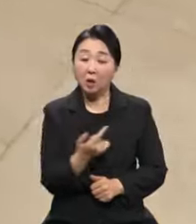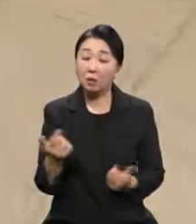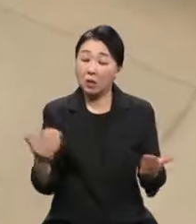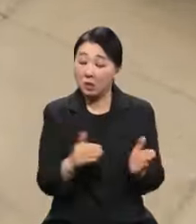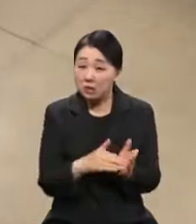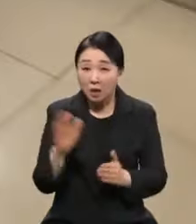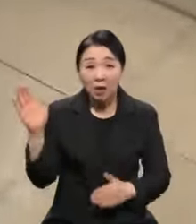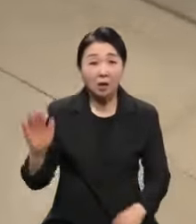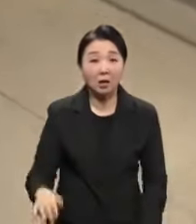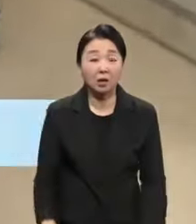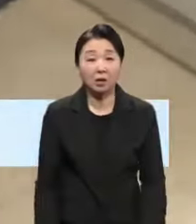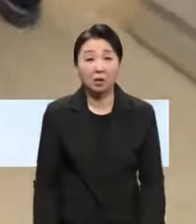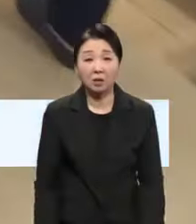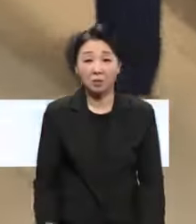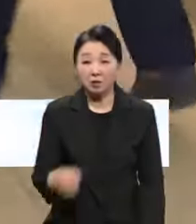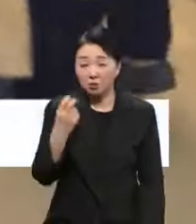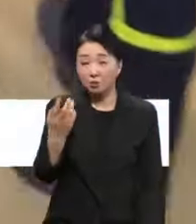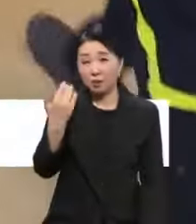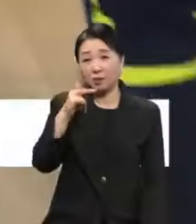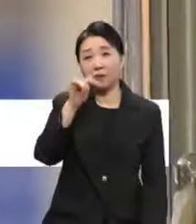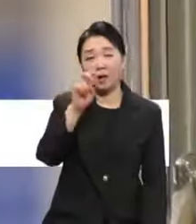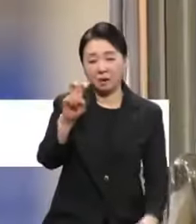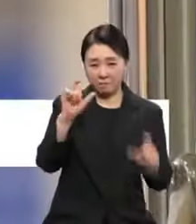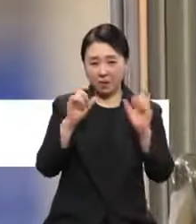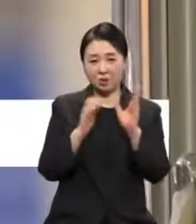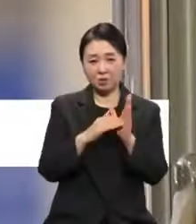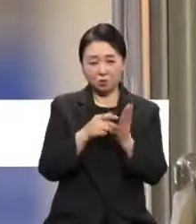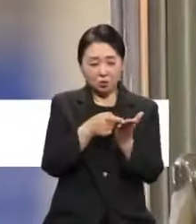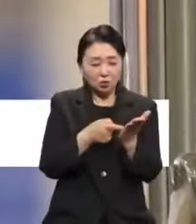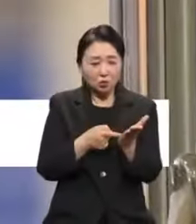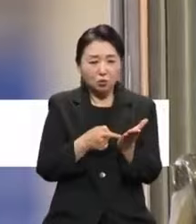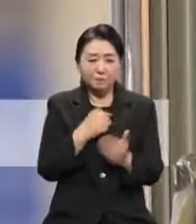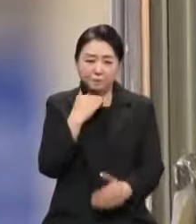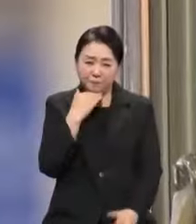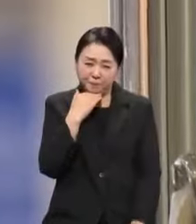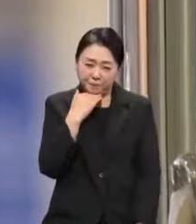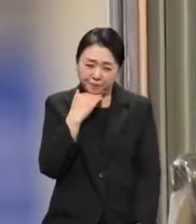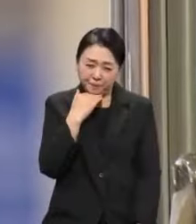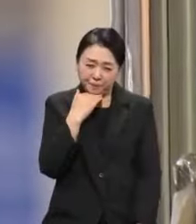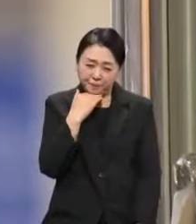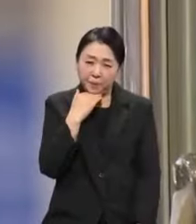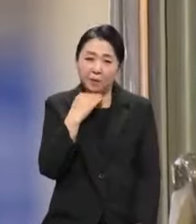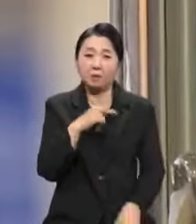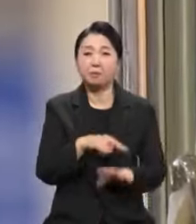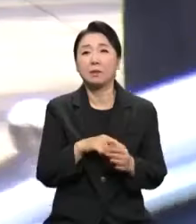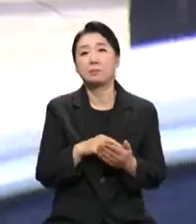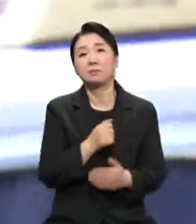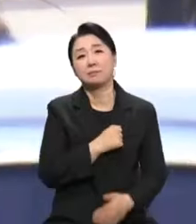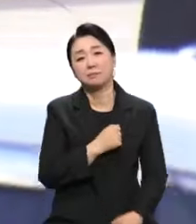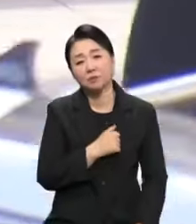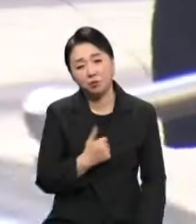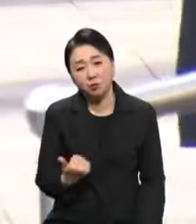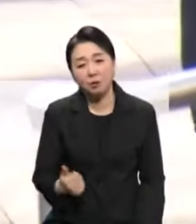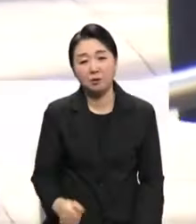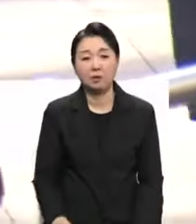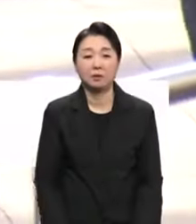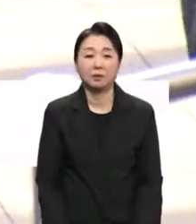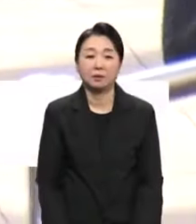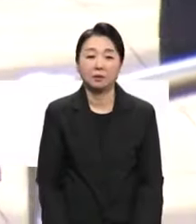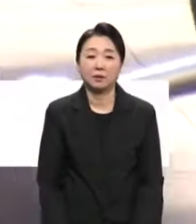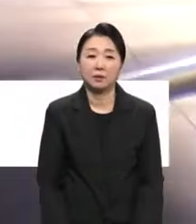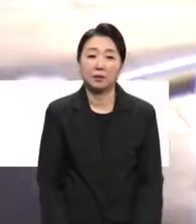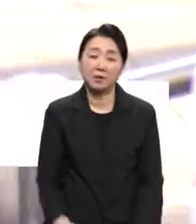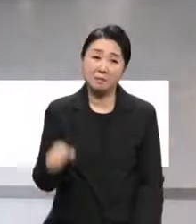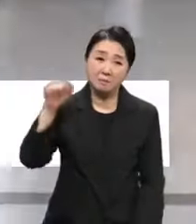두 달 전 암 진단을 받고 수술을 앞뒀던 환자는 기약 없는 기다림에 답답한 마음입니다. 한옥 관련돼서